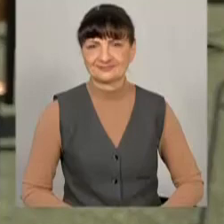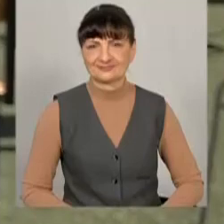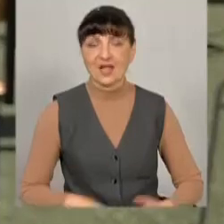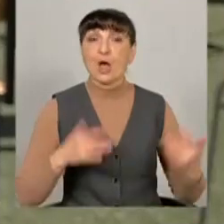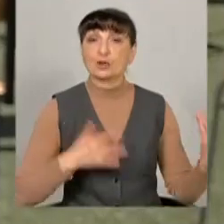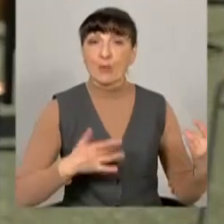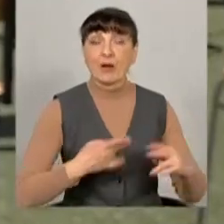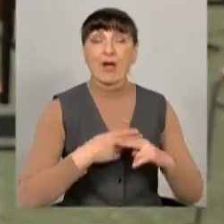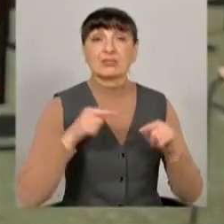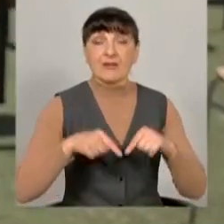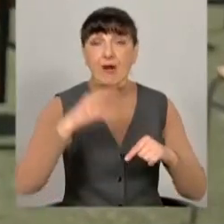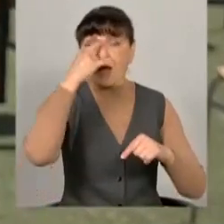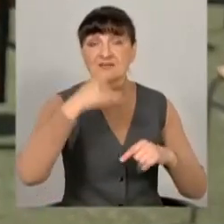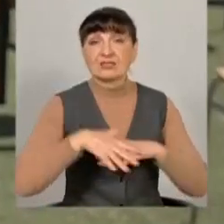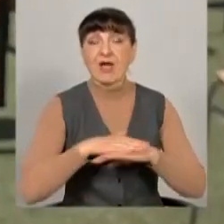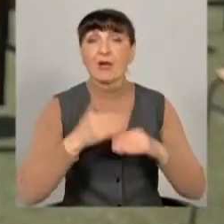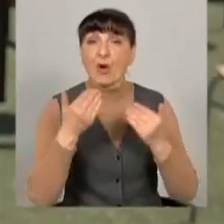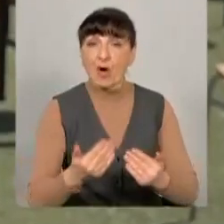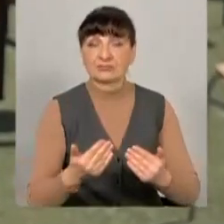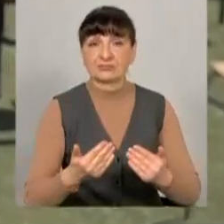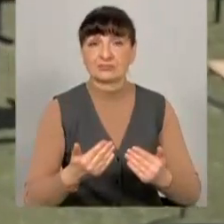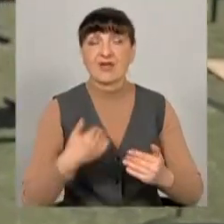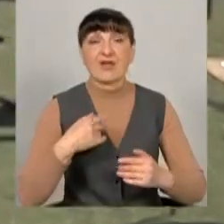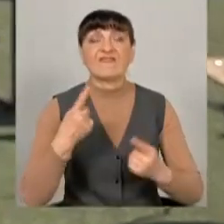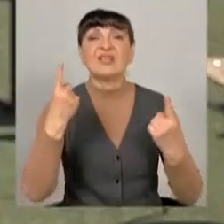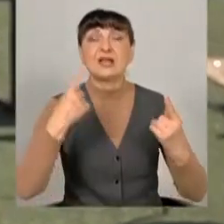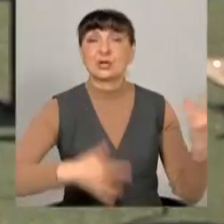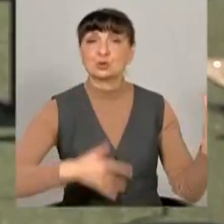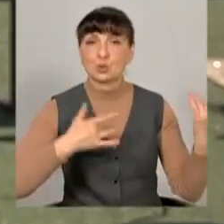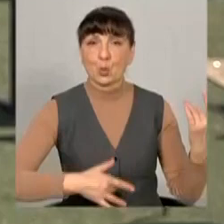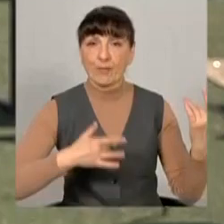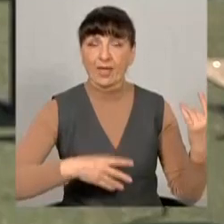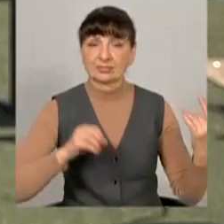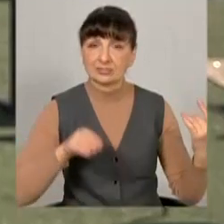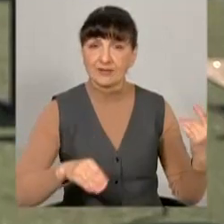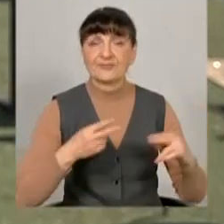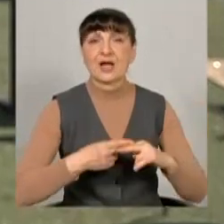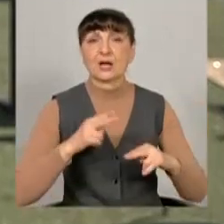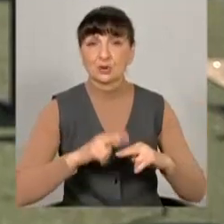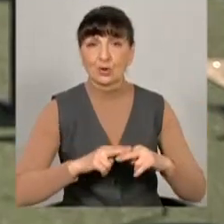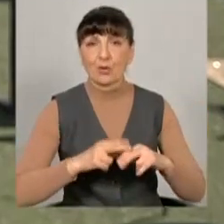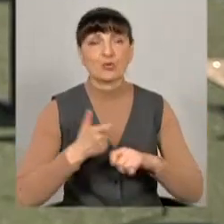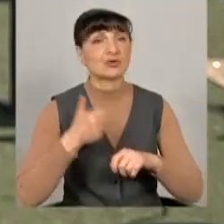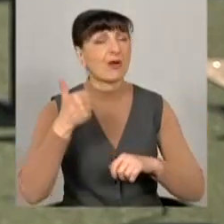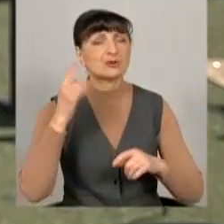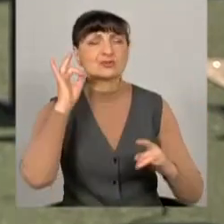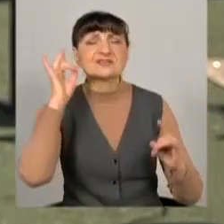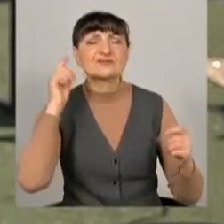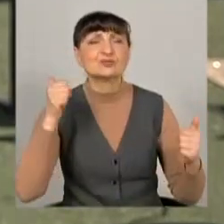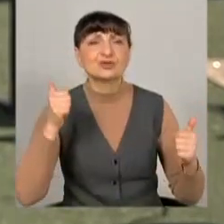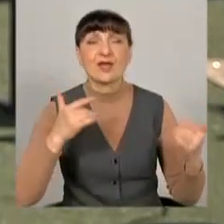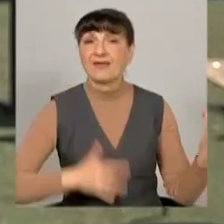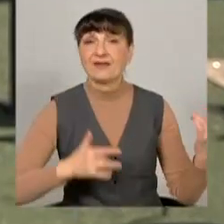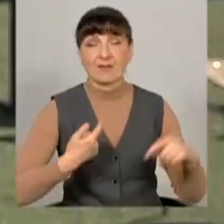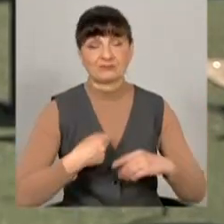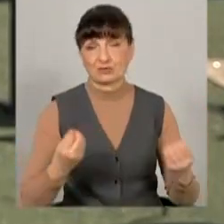Домбра – это достояние казахского народа, я считаю. Ну, это великий инструмент, который очень хорошо звучит, и играть на нем для